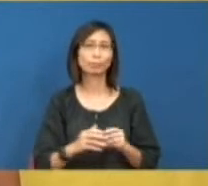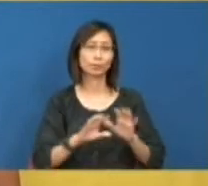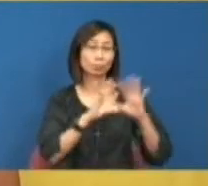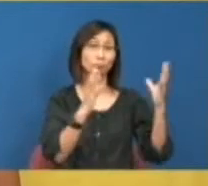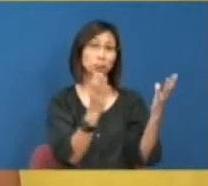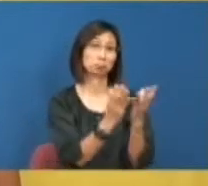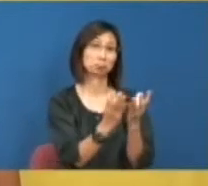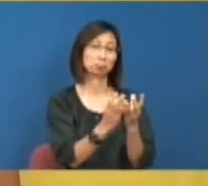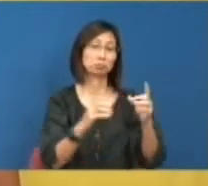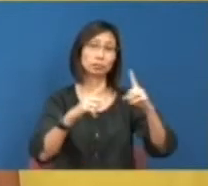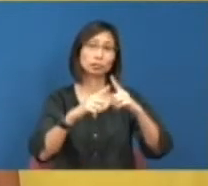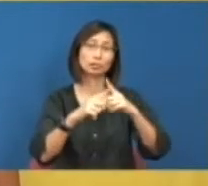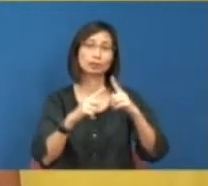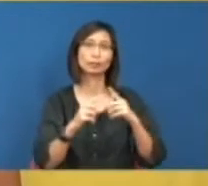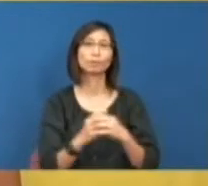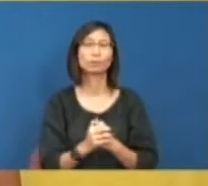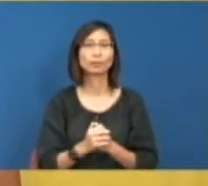情，亦都